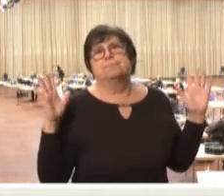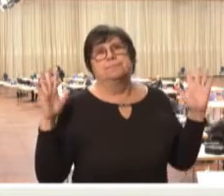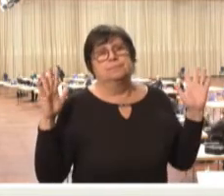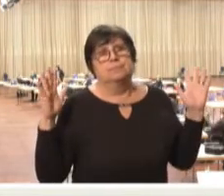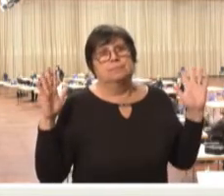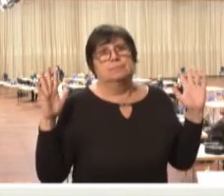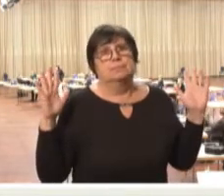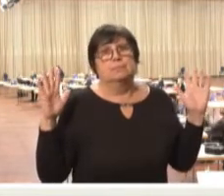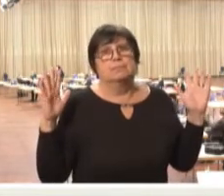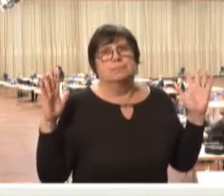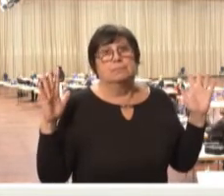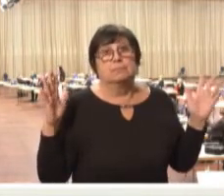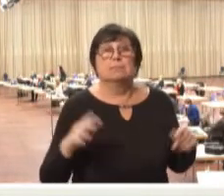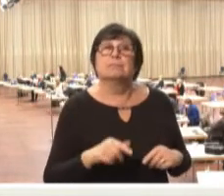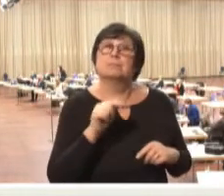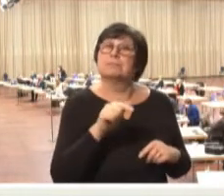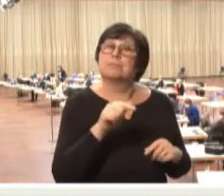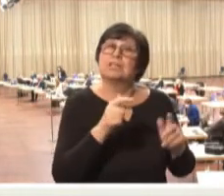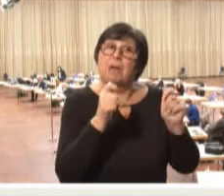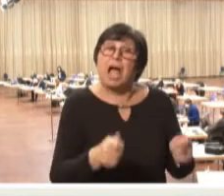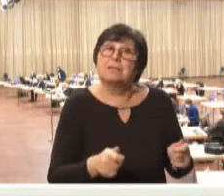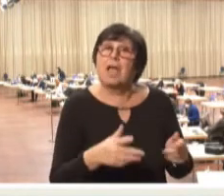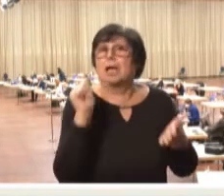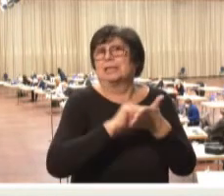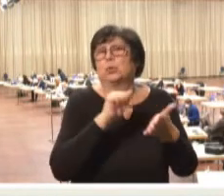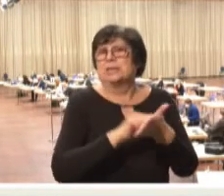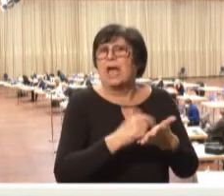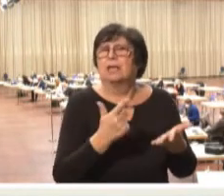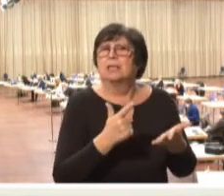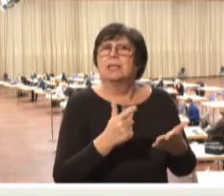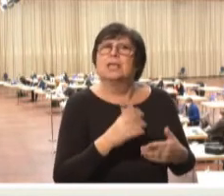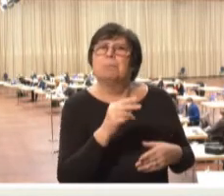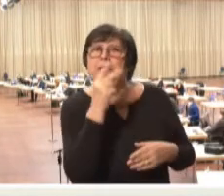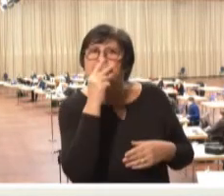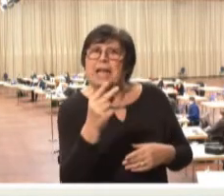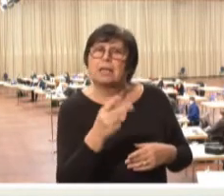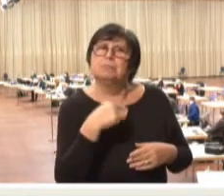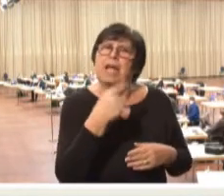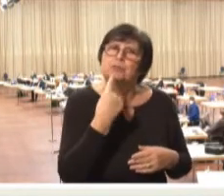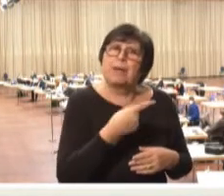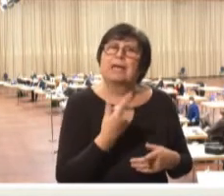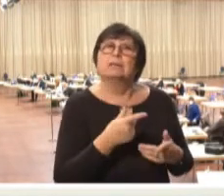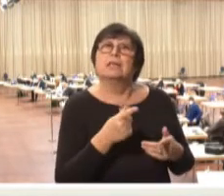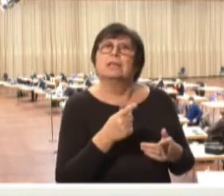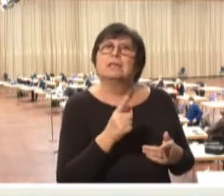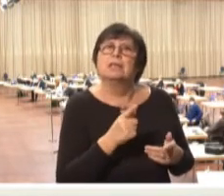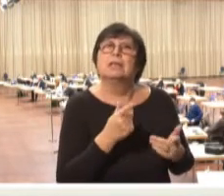Herren. Die in diesem Antrag, in dieser Drucksache mit Blick auf die entsprechenden